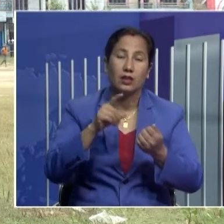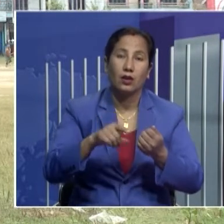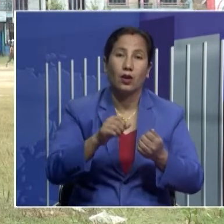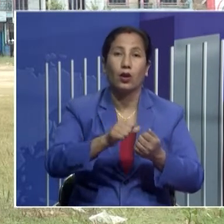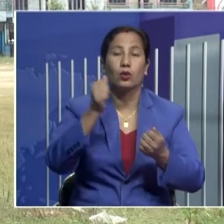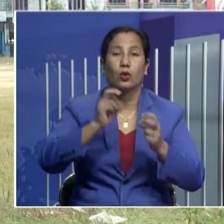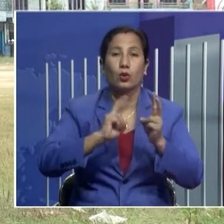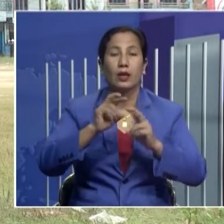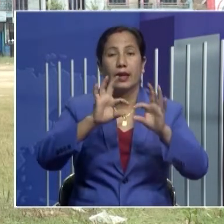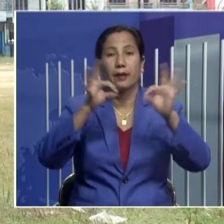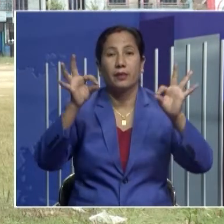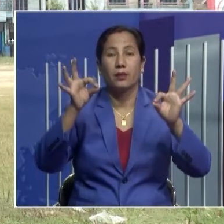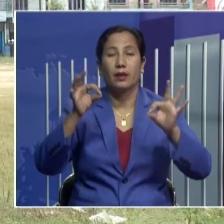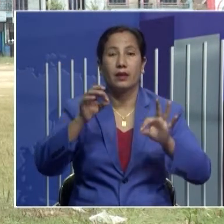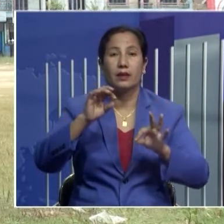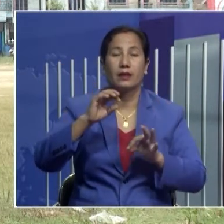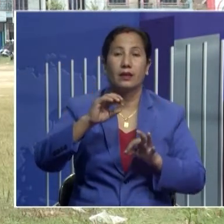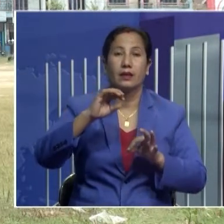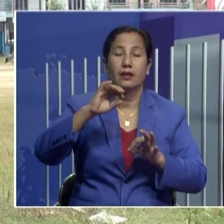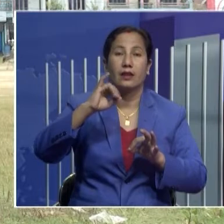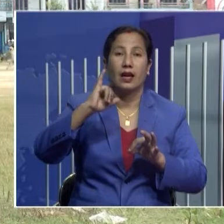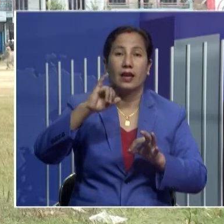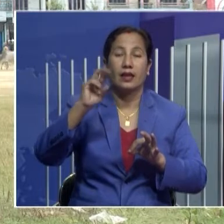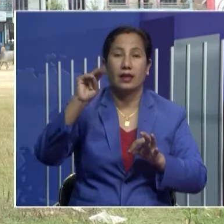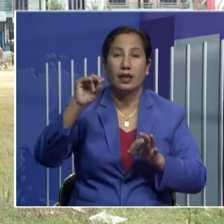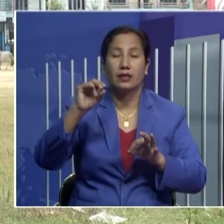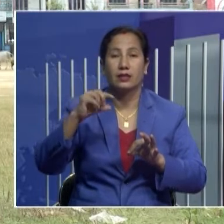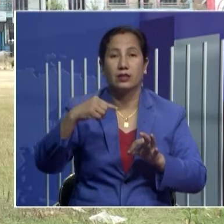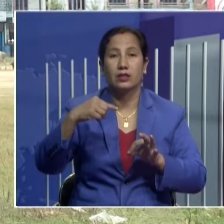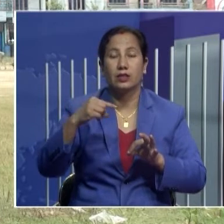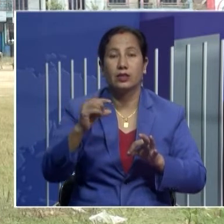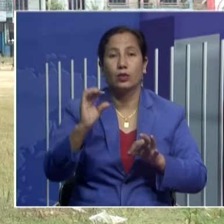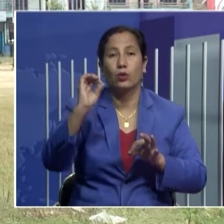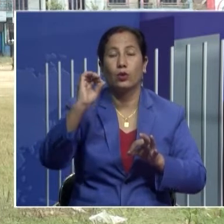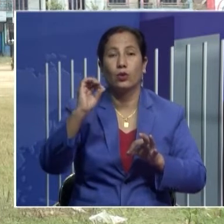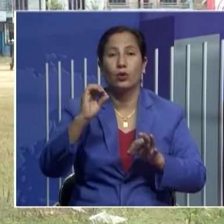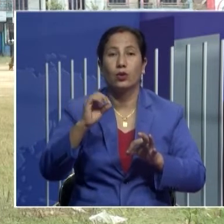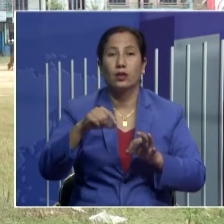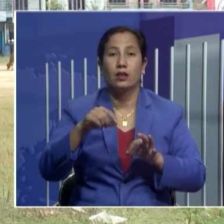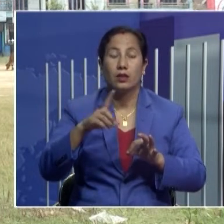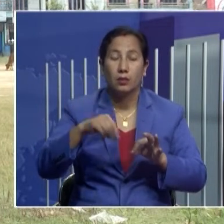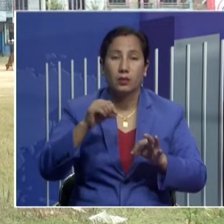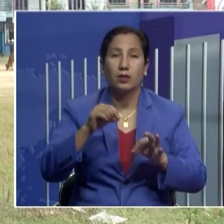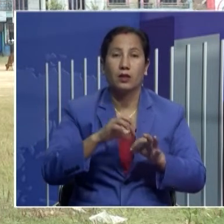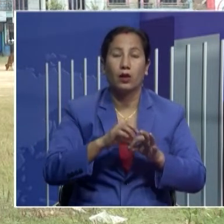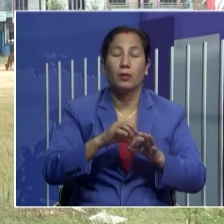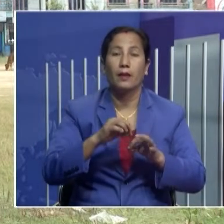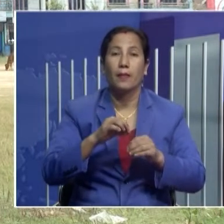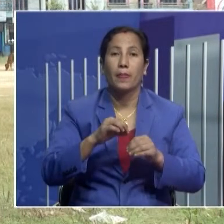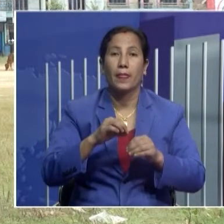यसमा विभिन्न एनजिओ आइएनजिओहरूले पनि यसलाई चाहिँ एउटा के अरे स्थलगत रूपले ग्रास रुट